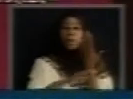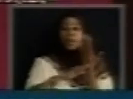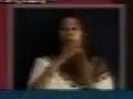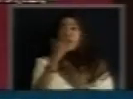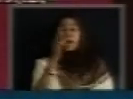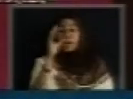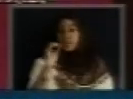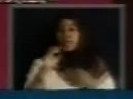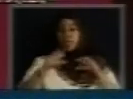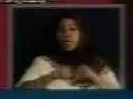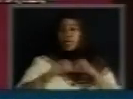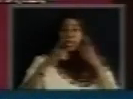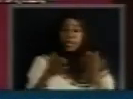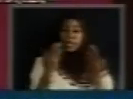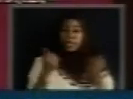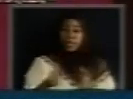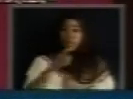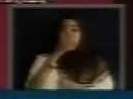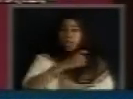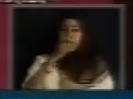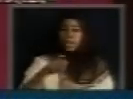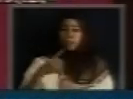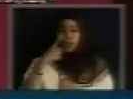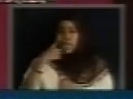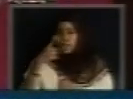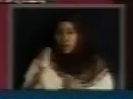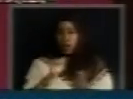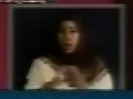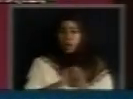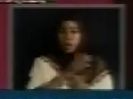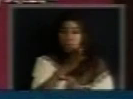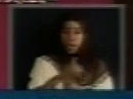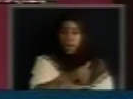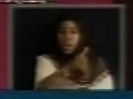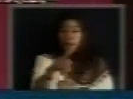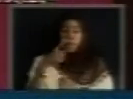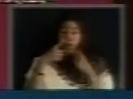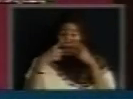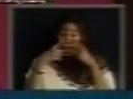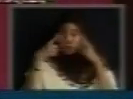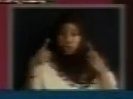Lakini inawezekana mtu asione mambo haya ya miaka 50. Mwenye macho ataona, asiye na macho hataona.